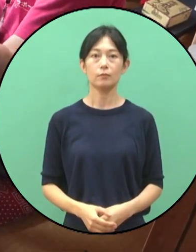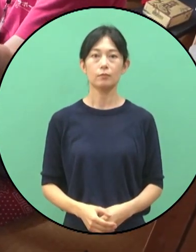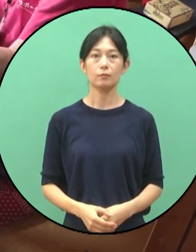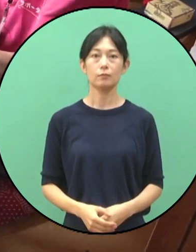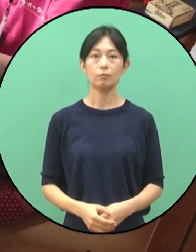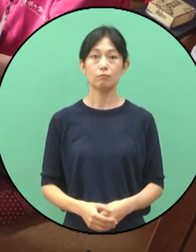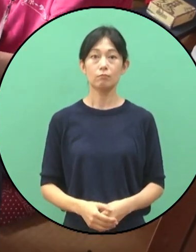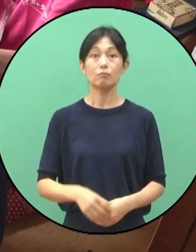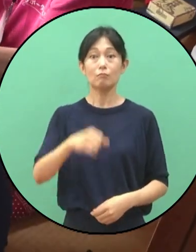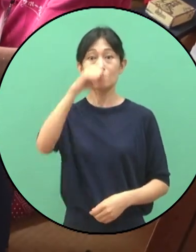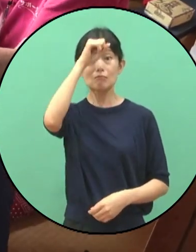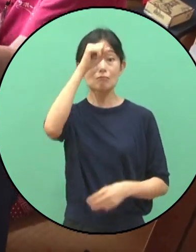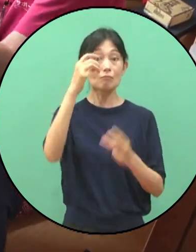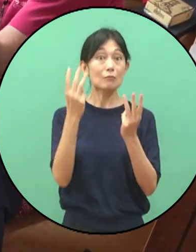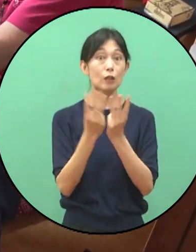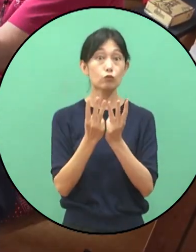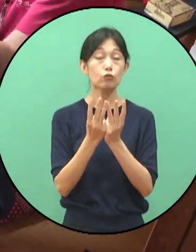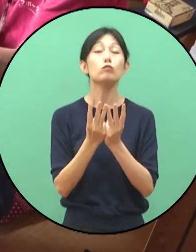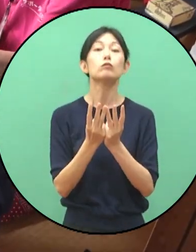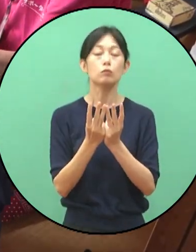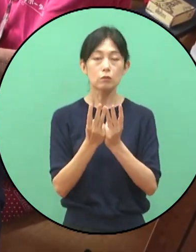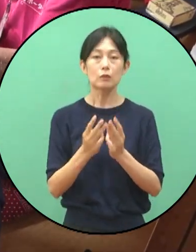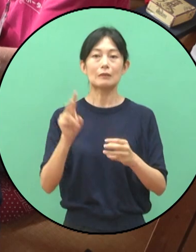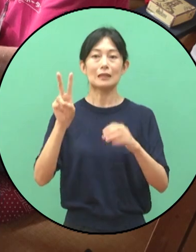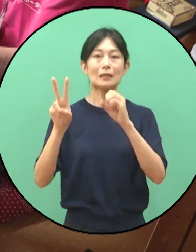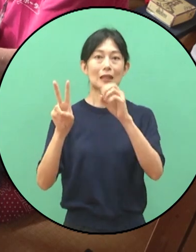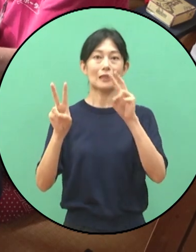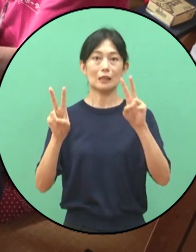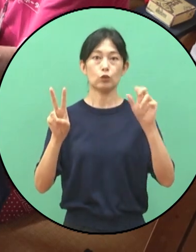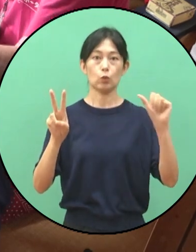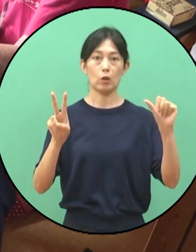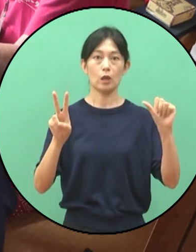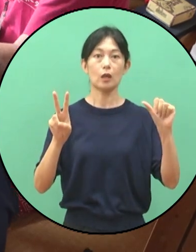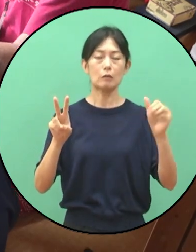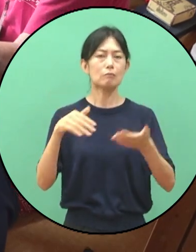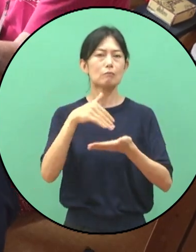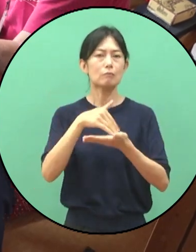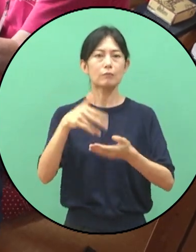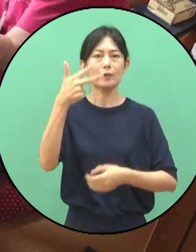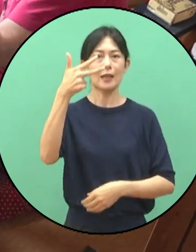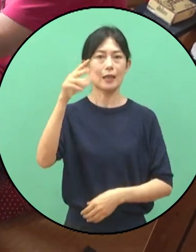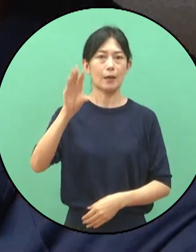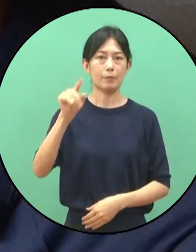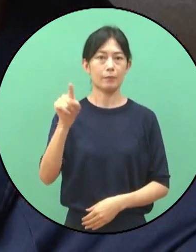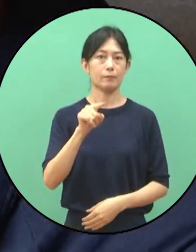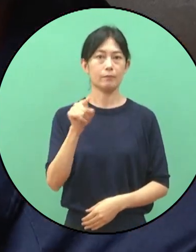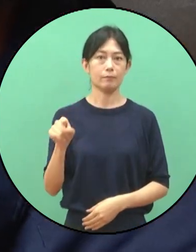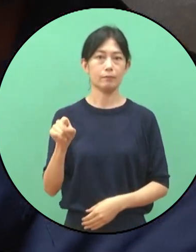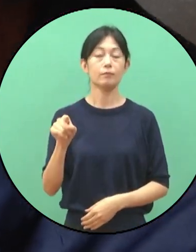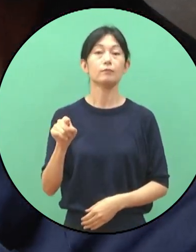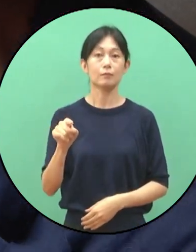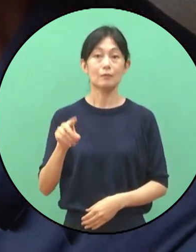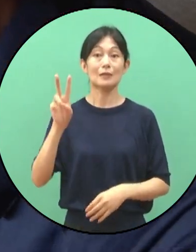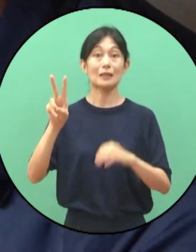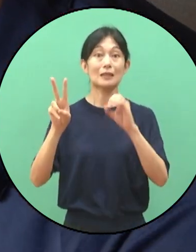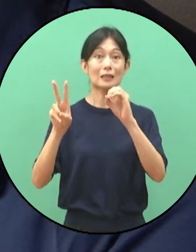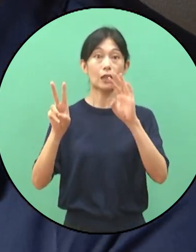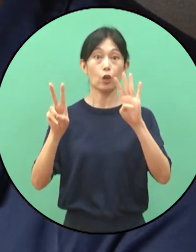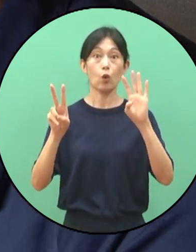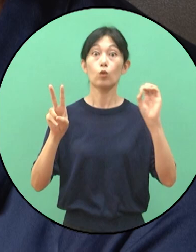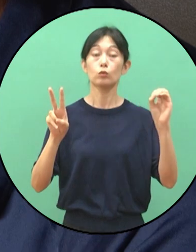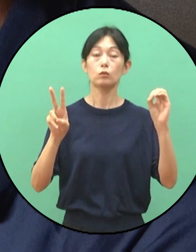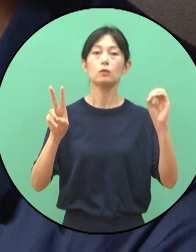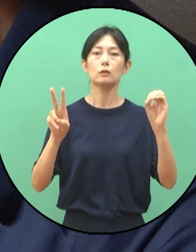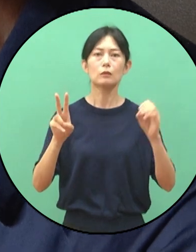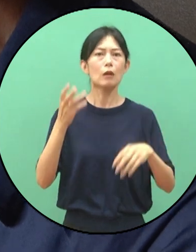県内の認知症の患者数は2025年におよそ7万人、2040年にはおよ